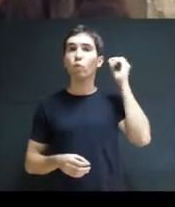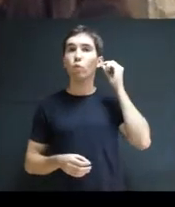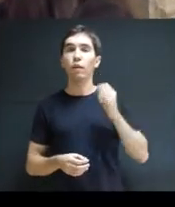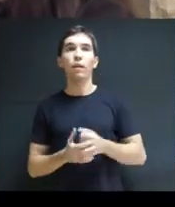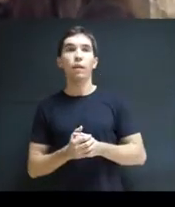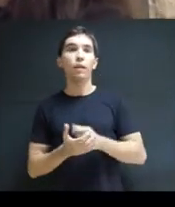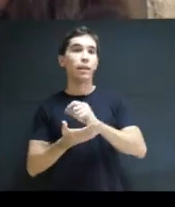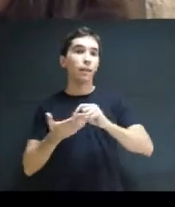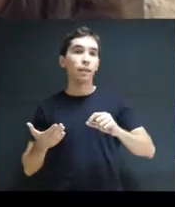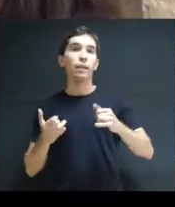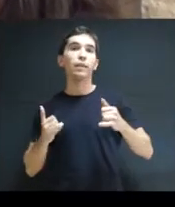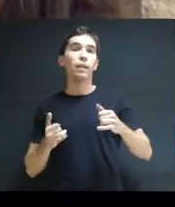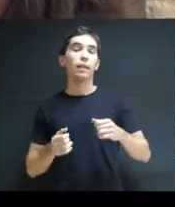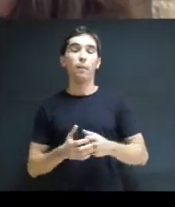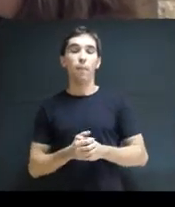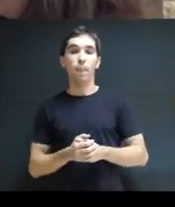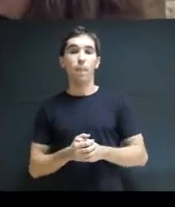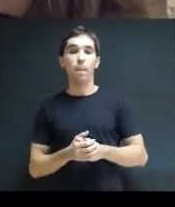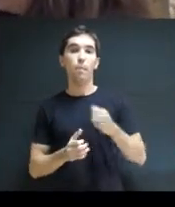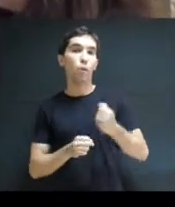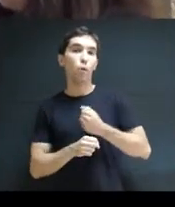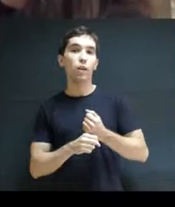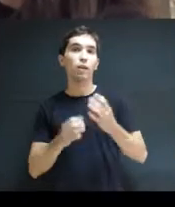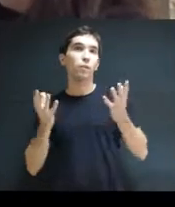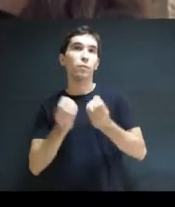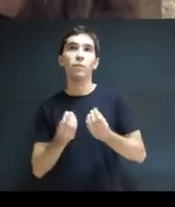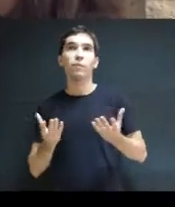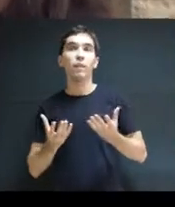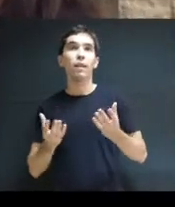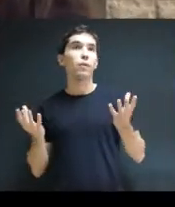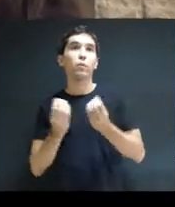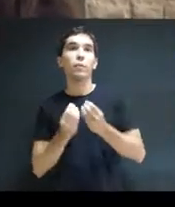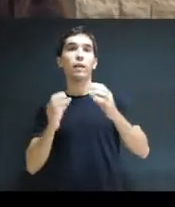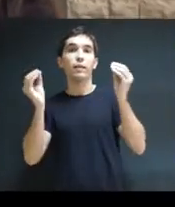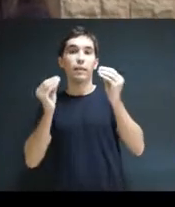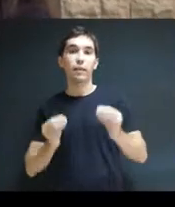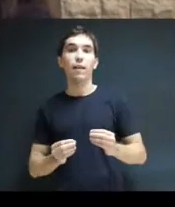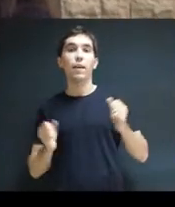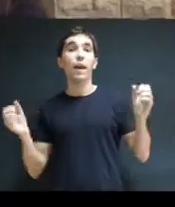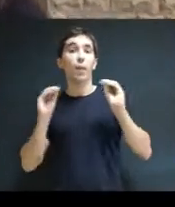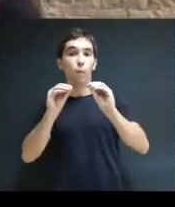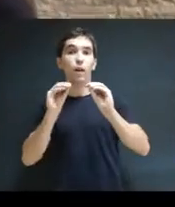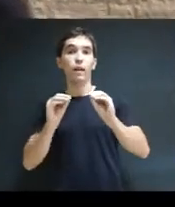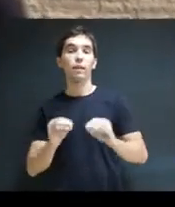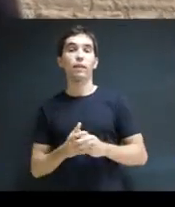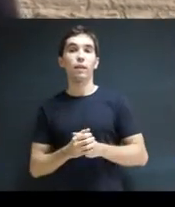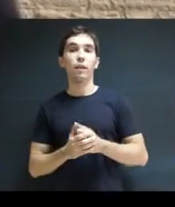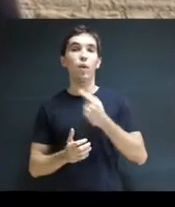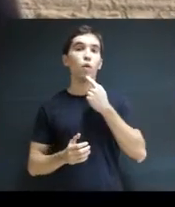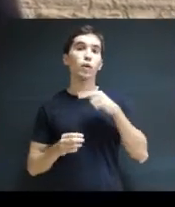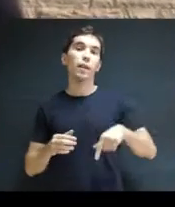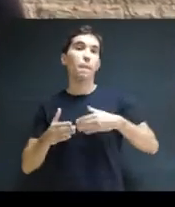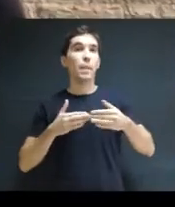kroz teoriju i proradili kroz neki set edukacijskih metoda koje jesu